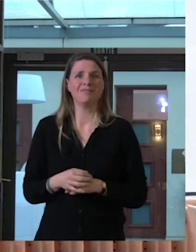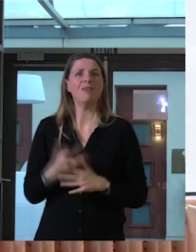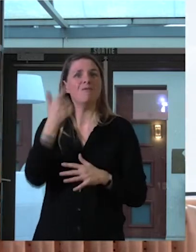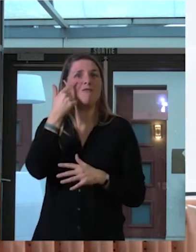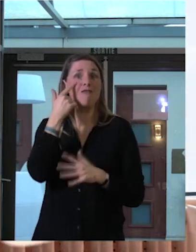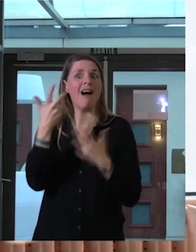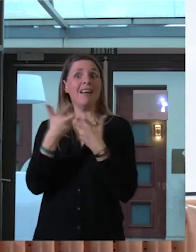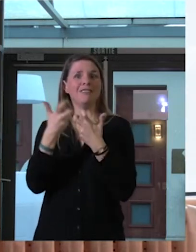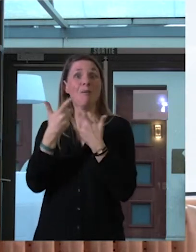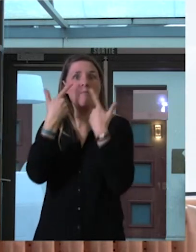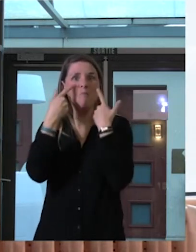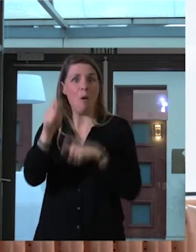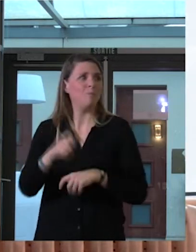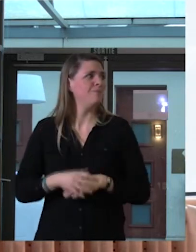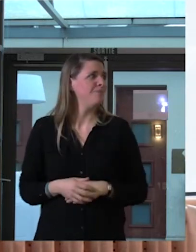bel exemple